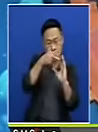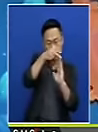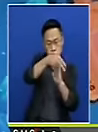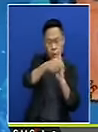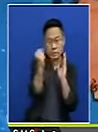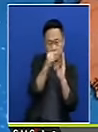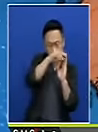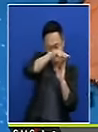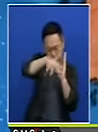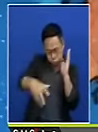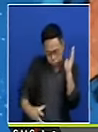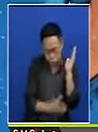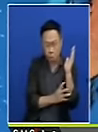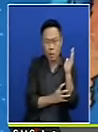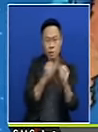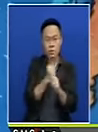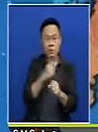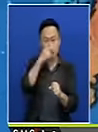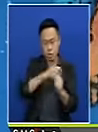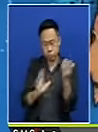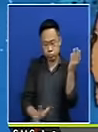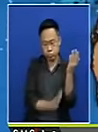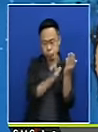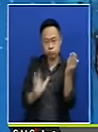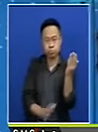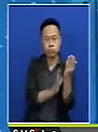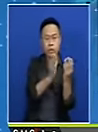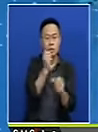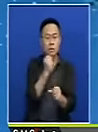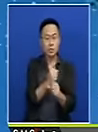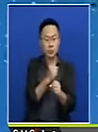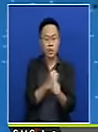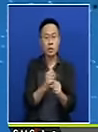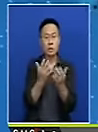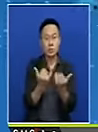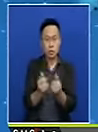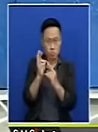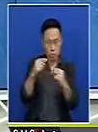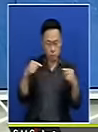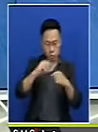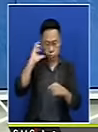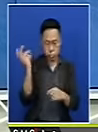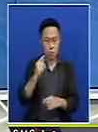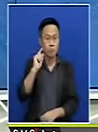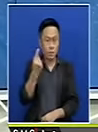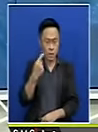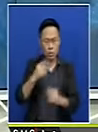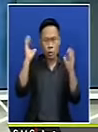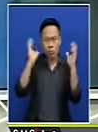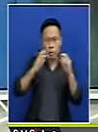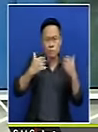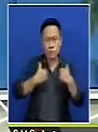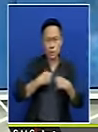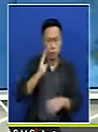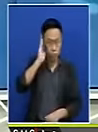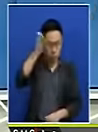หนึ่งก็คือลมทางด้านทิศใต้ครับที่พัดนำความชื้นจากอ่าวไทยขึ้นมาปกคลุมครับทำให้ต้องเฝ้าระวังกันอีกครั้งนะครับสำหรับฝนที่จะเกิดขึ้นนั้นตั้